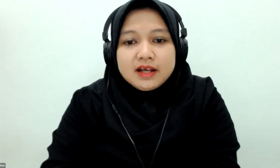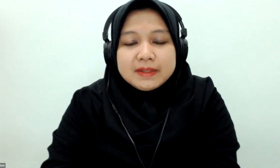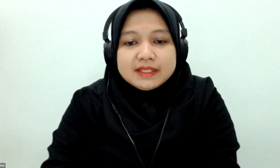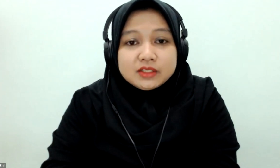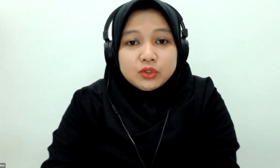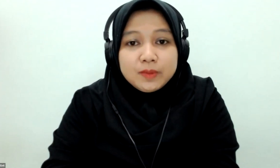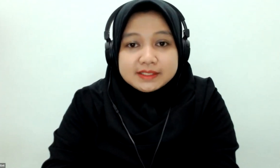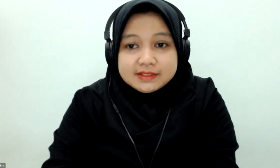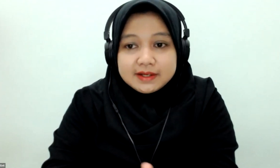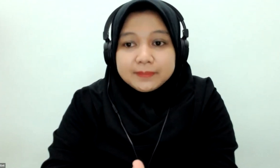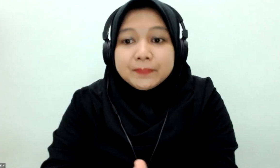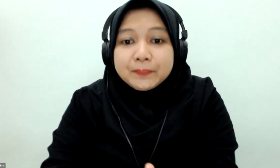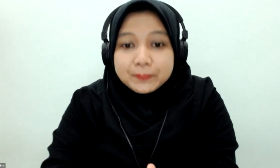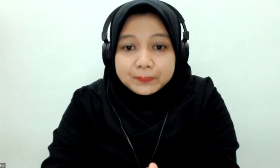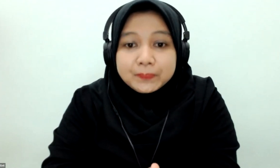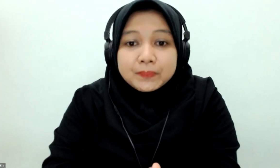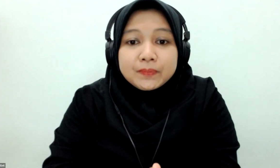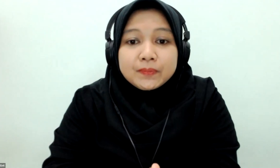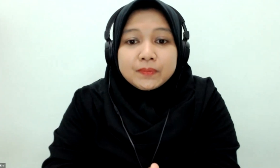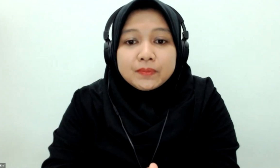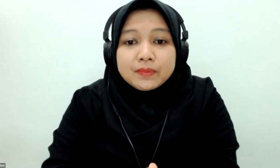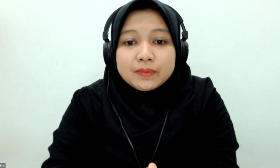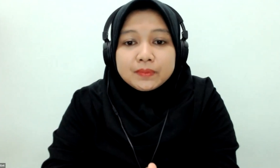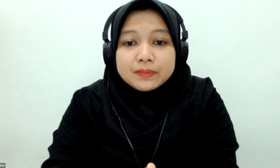kapasitas guru bahasa isyarat